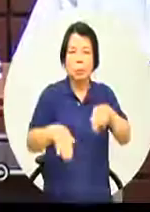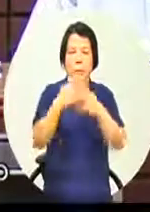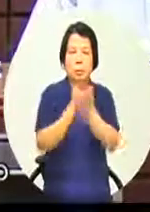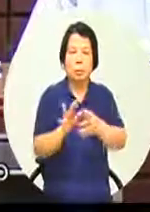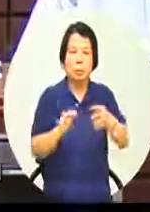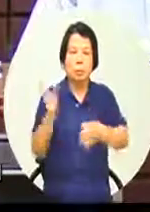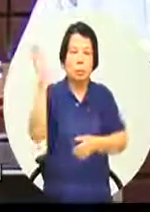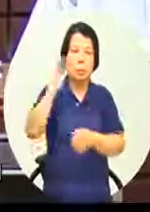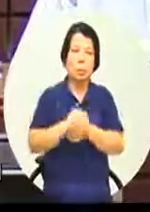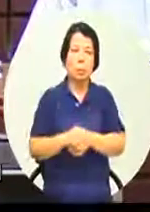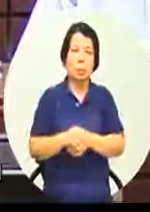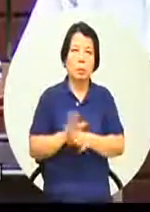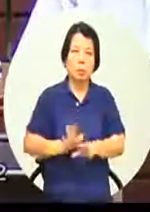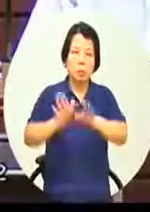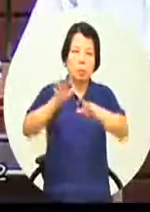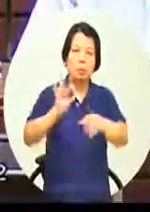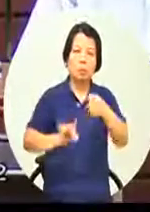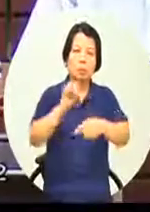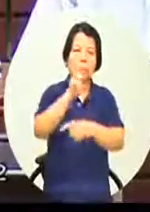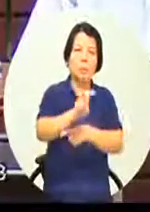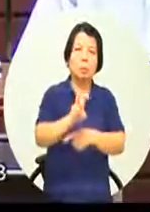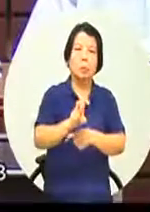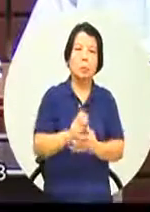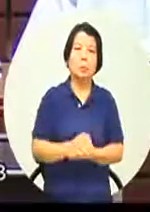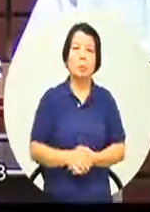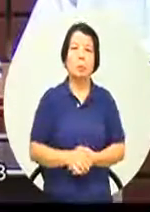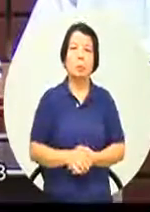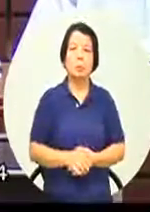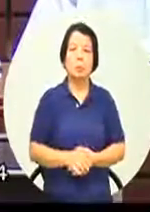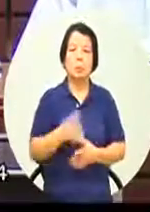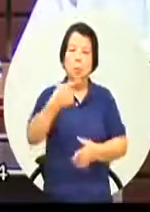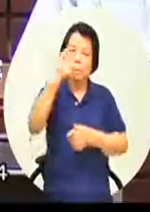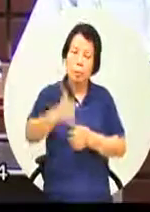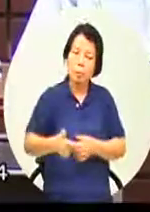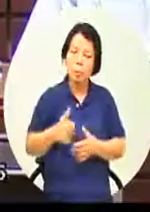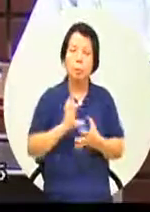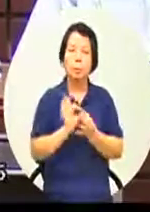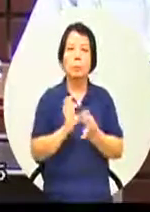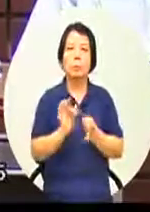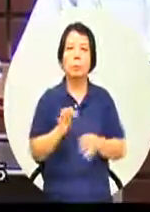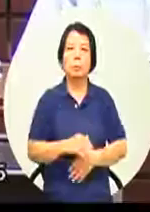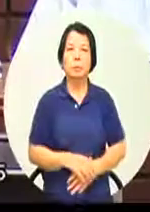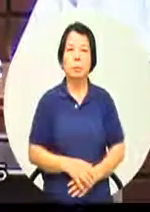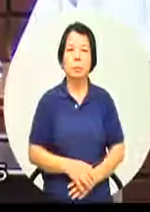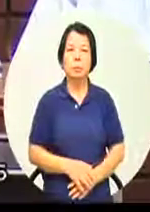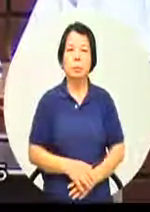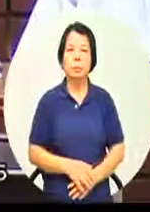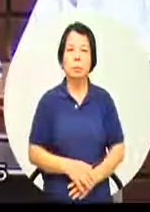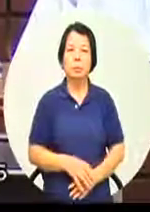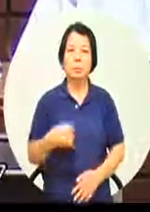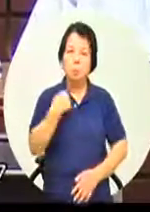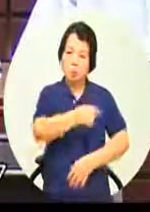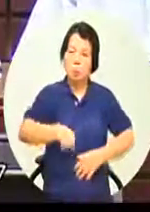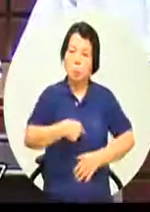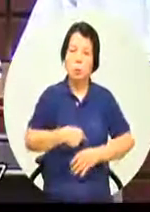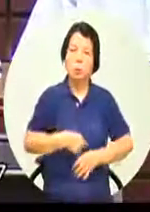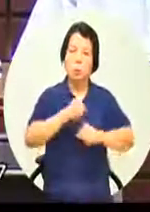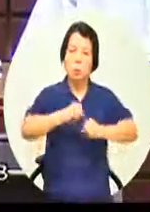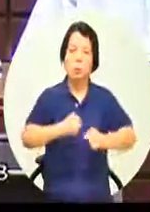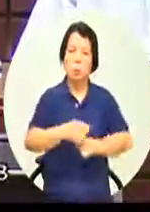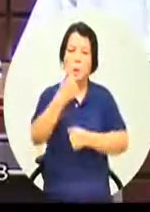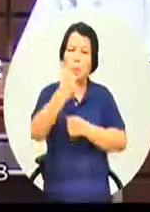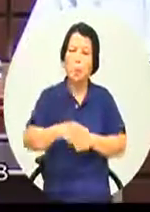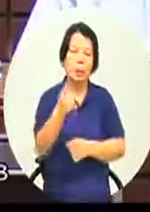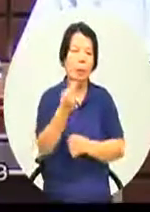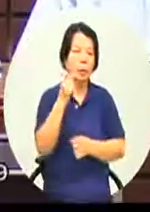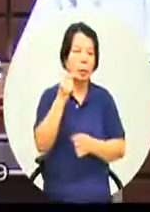上。 啊，20%，其实20%也只到才几%的哈，不过 慢慢来啦，因为我们有 反正我们的健康不能慢慢来了。 对啊，但是就是